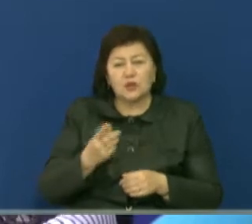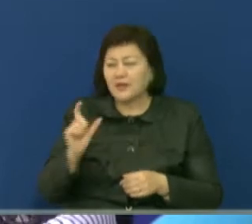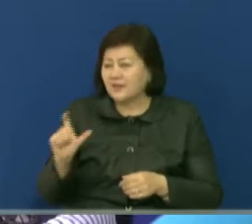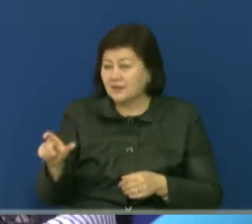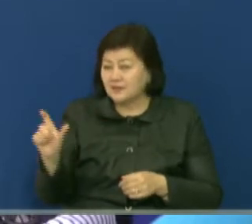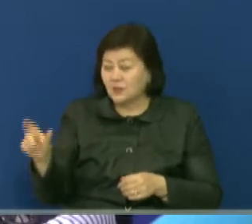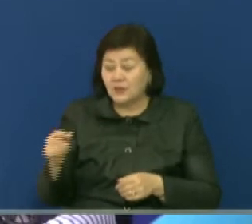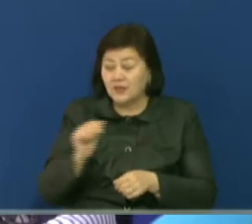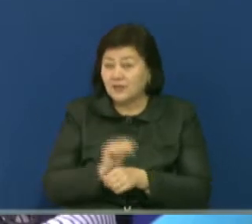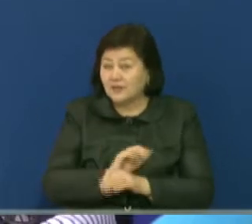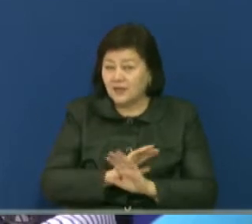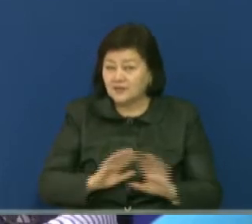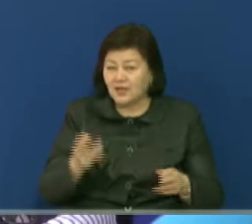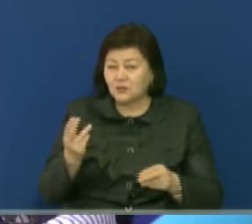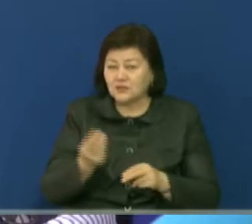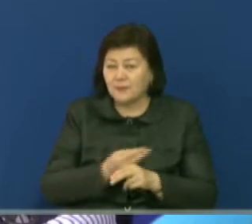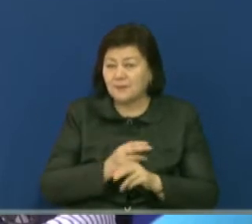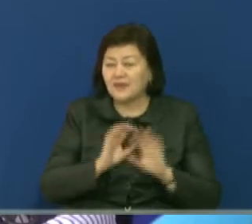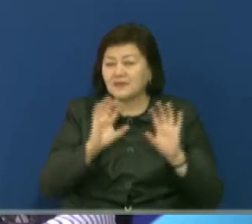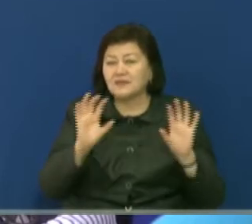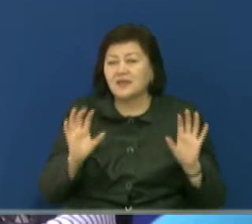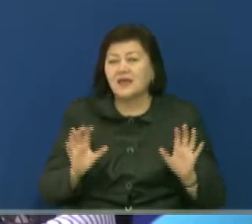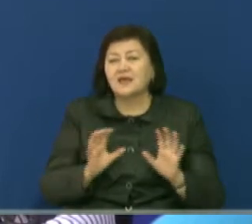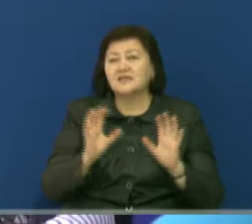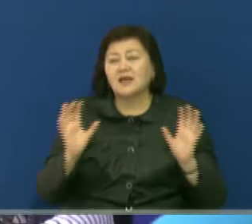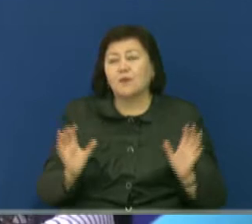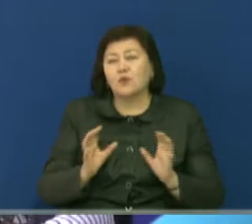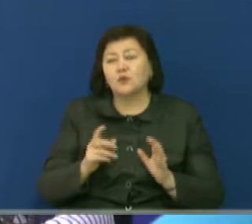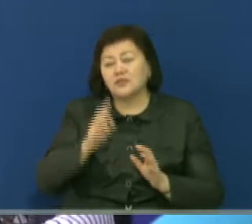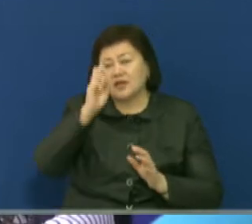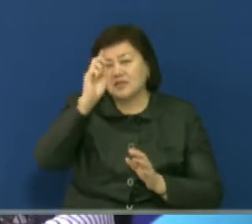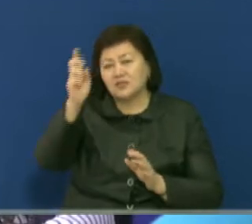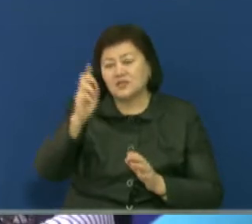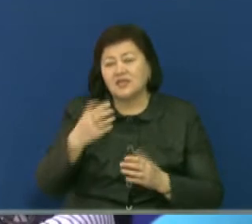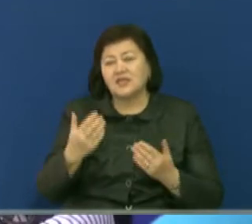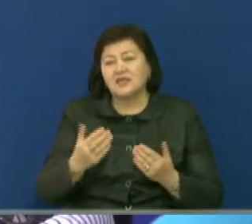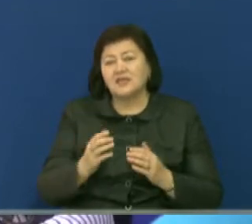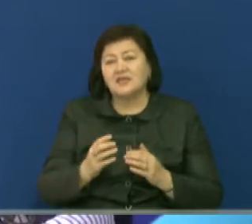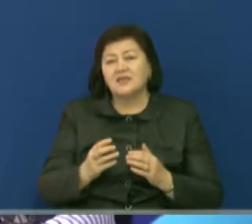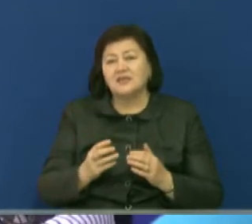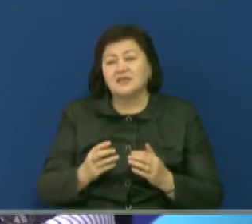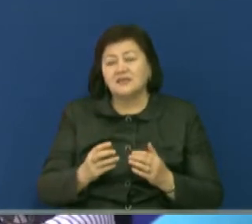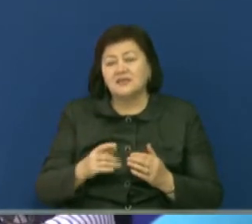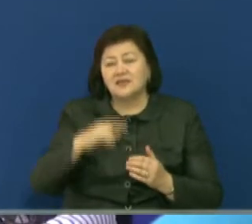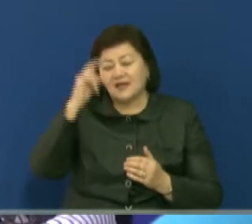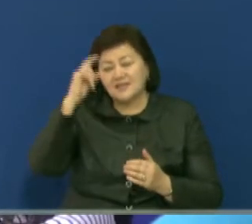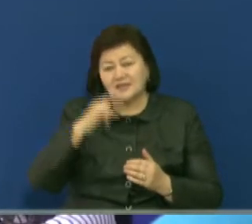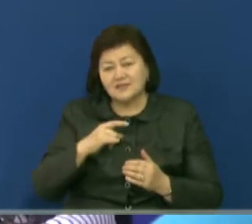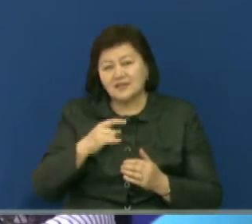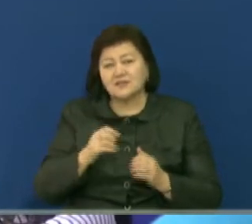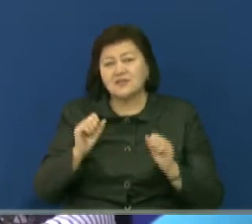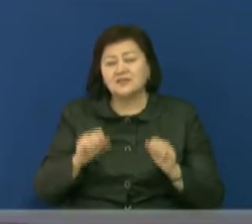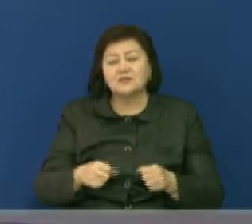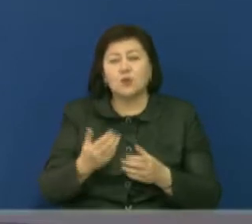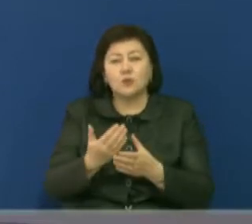останутся без заботы государства и со стороны еще своих земляков тоже смогут получить